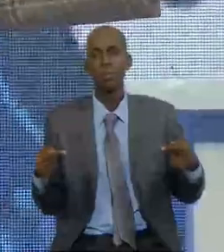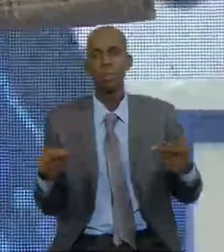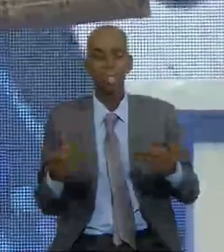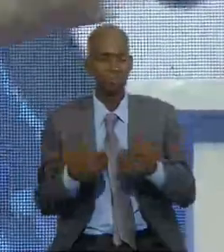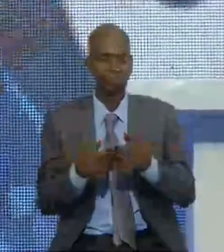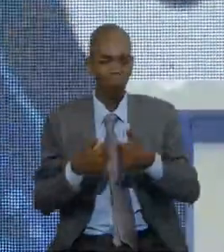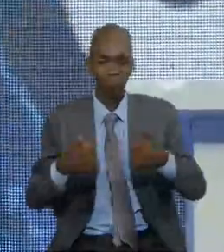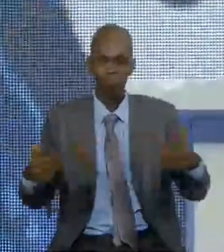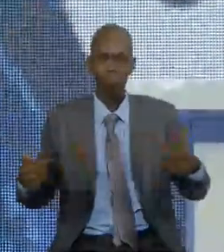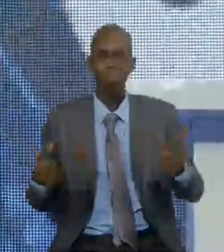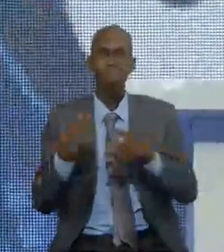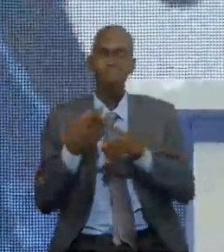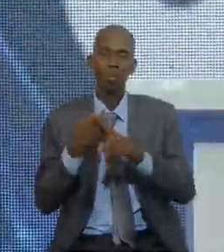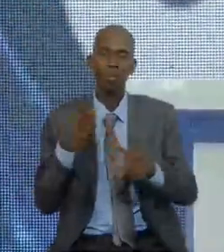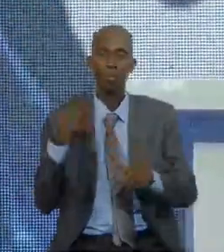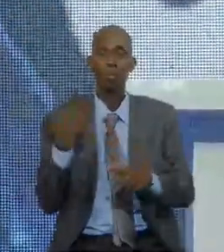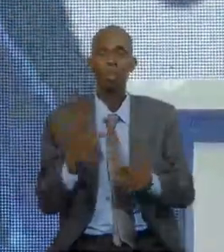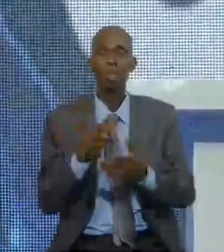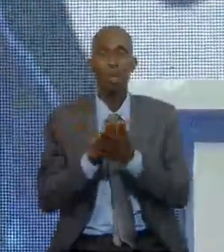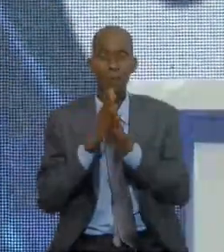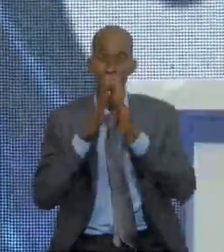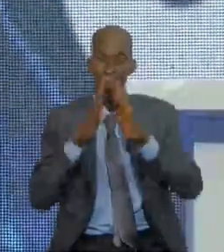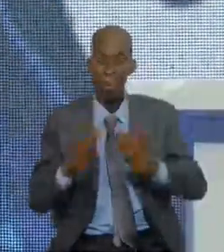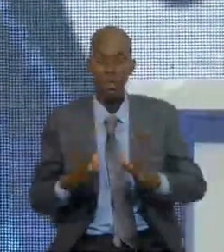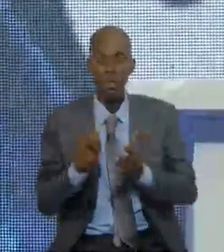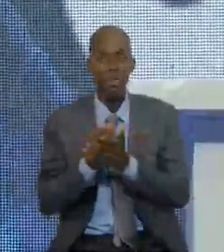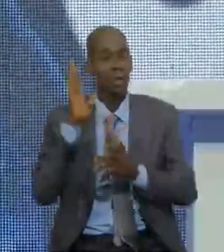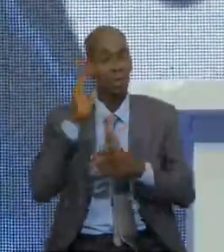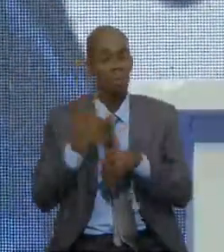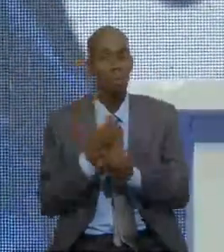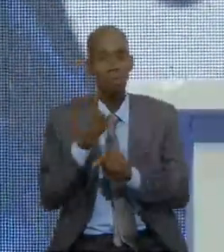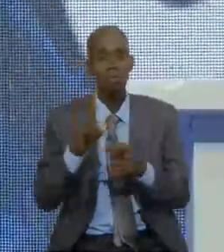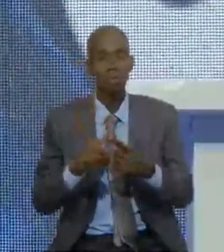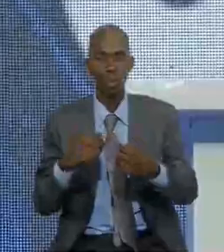from the please notre métier